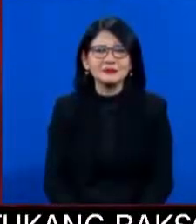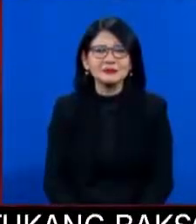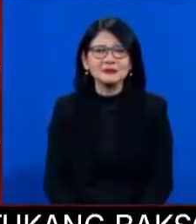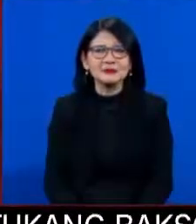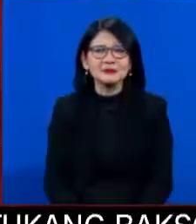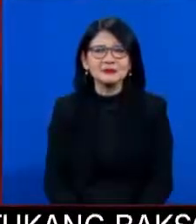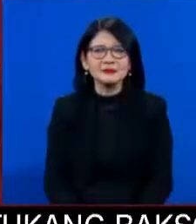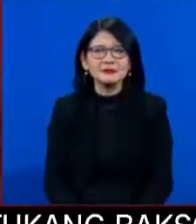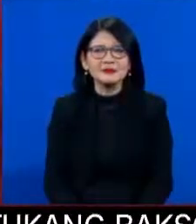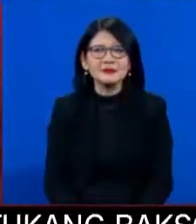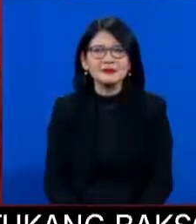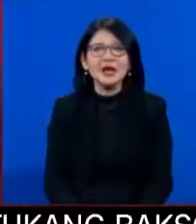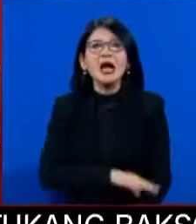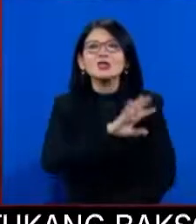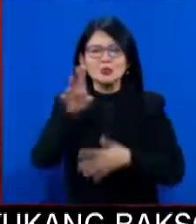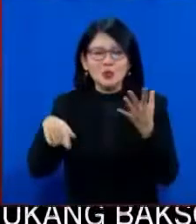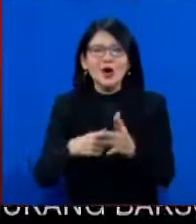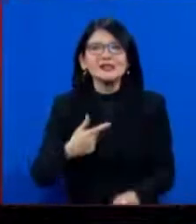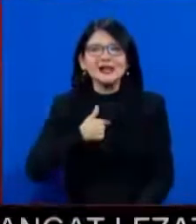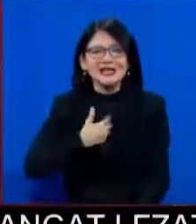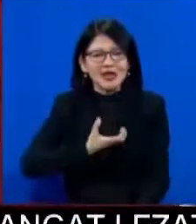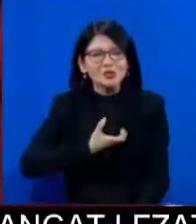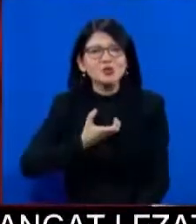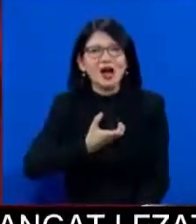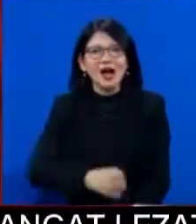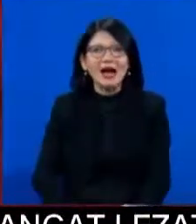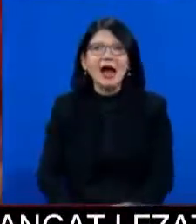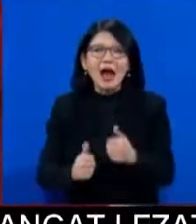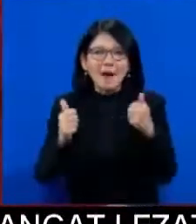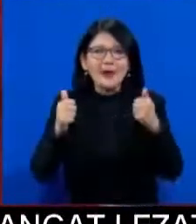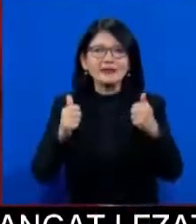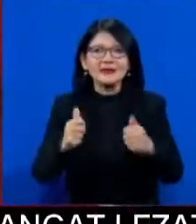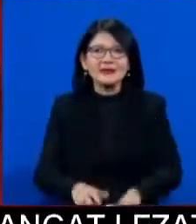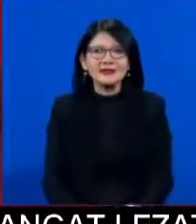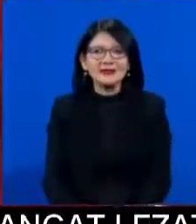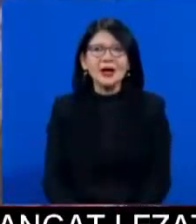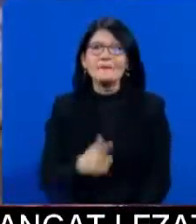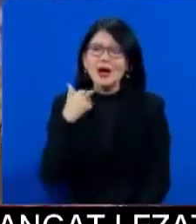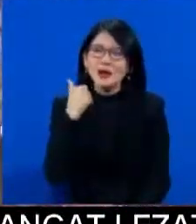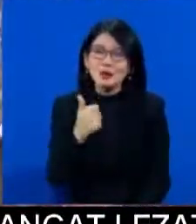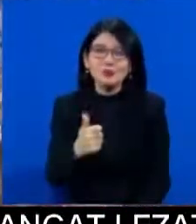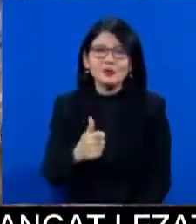penampilan siapa? Semuanya saya suka. Semuanya suka, hebat, sangat bagus, sangat bagus.